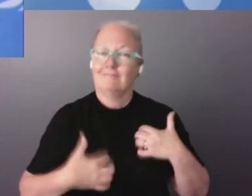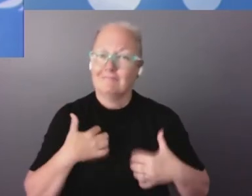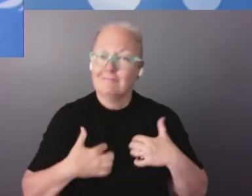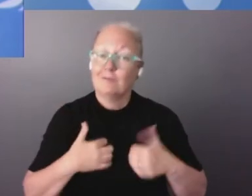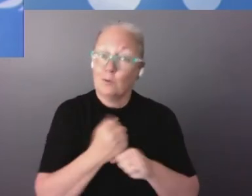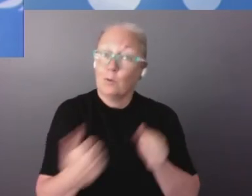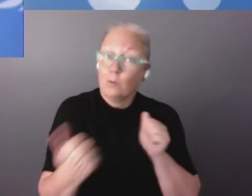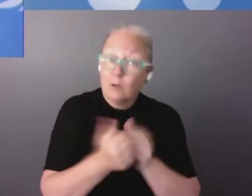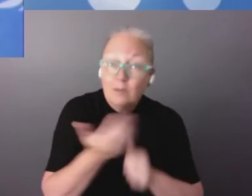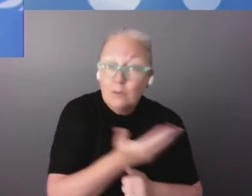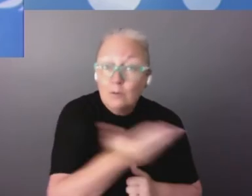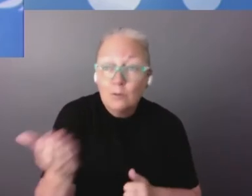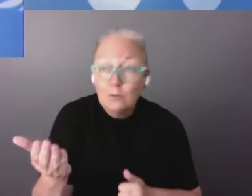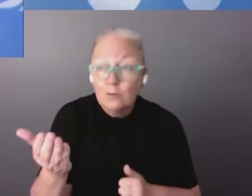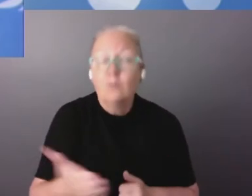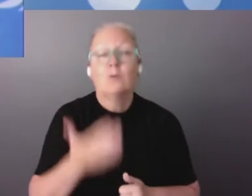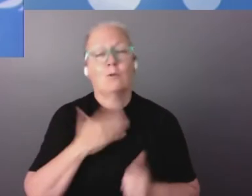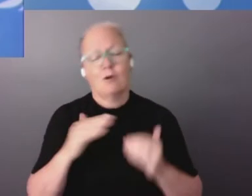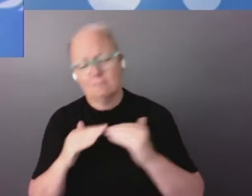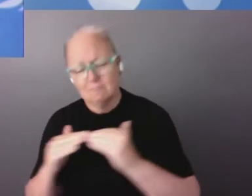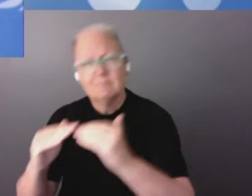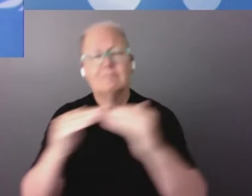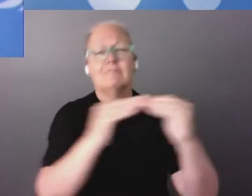القادمة التي تنظمها